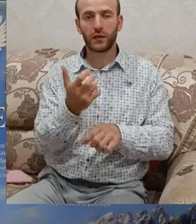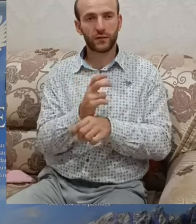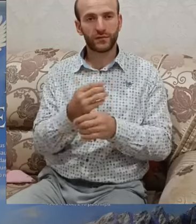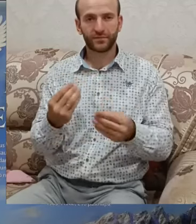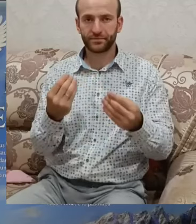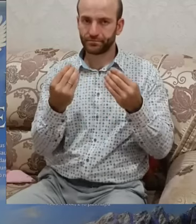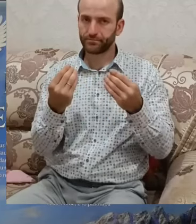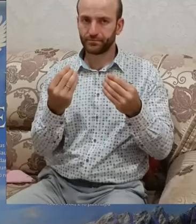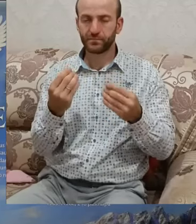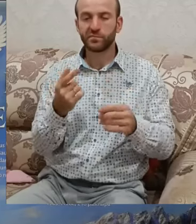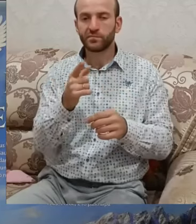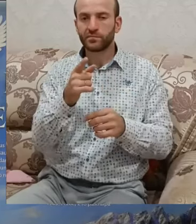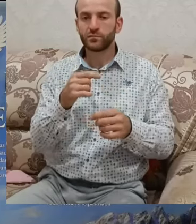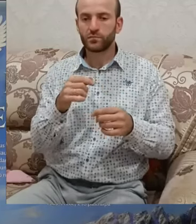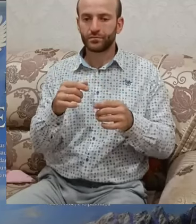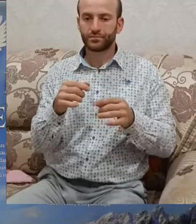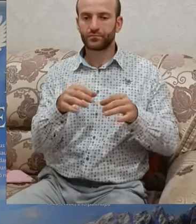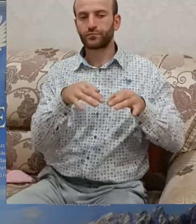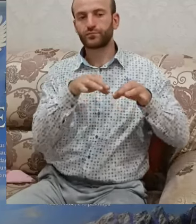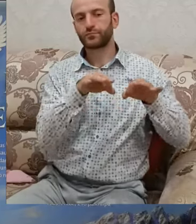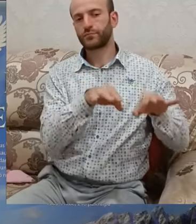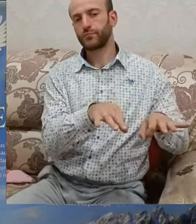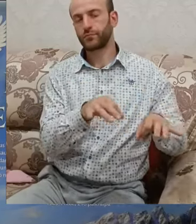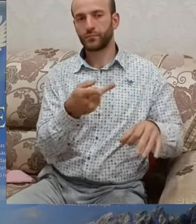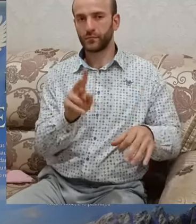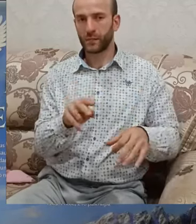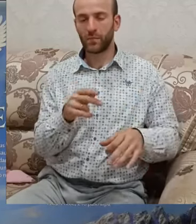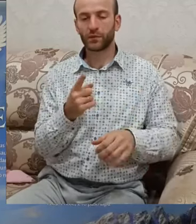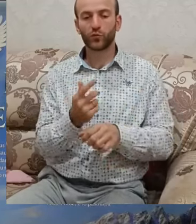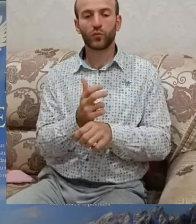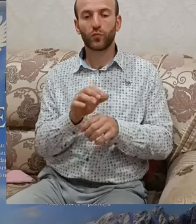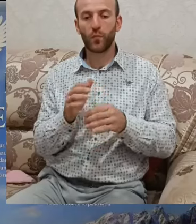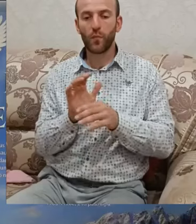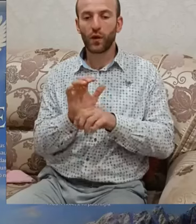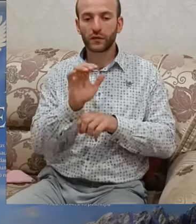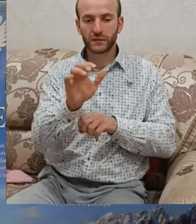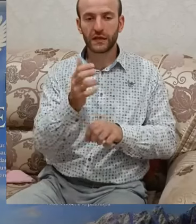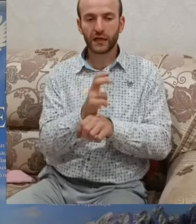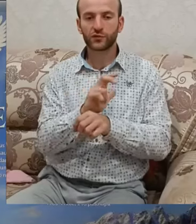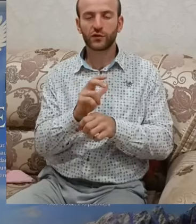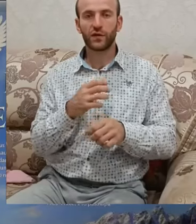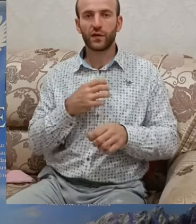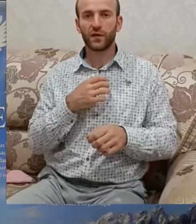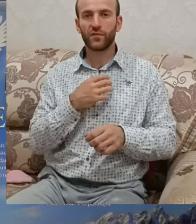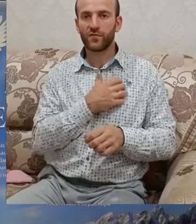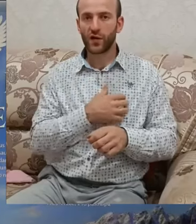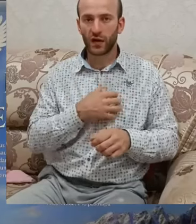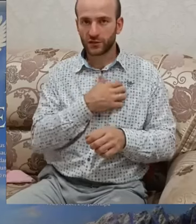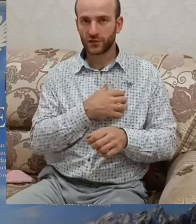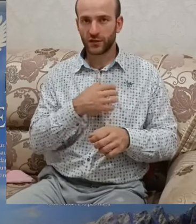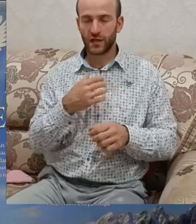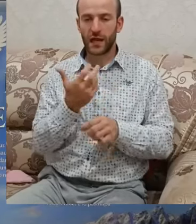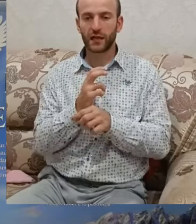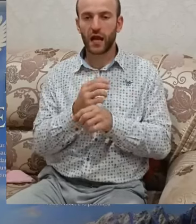Bet žinia tai nėra paprastas reikalas. Но послание это непростая вещь. Tai Kristaus apreiškimas. Это откровение